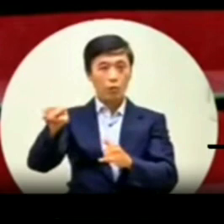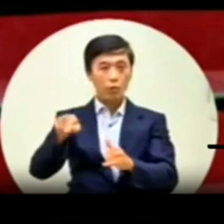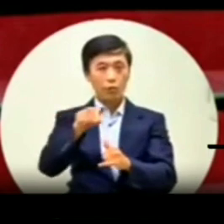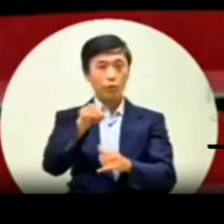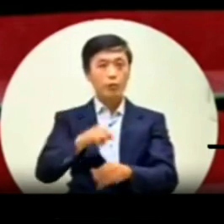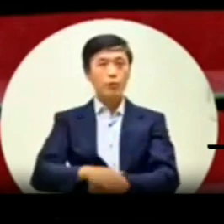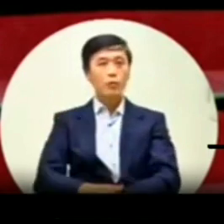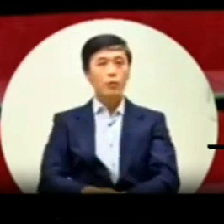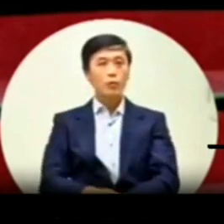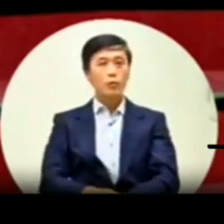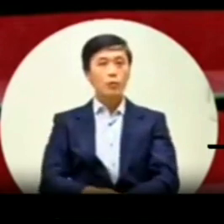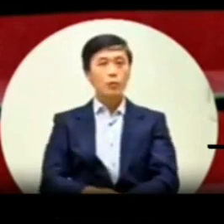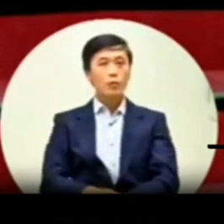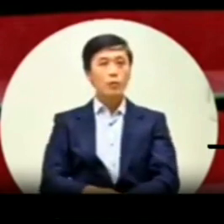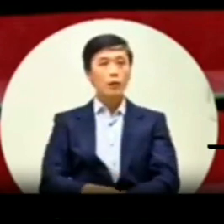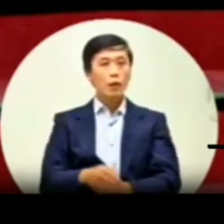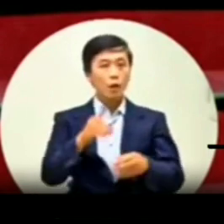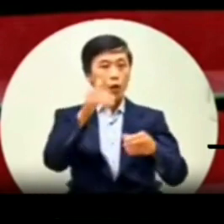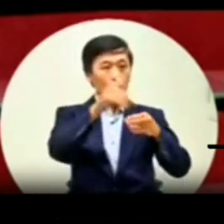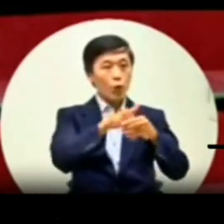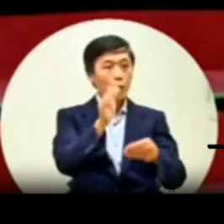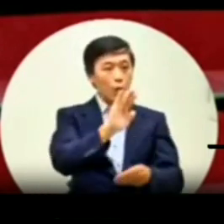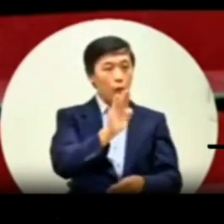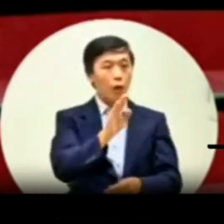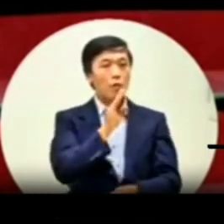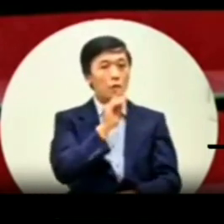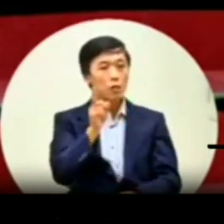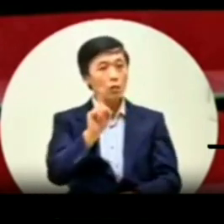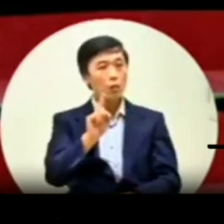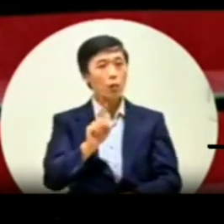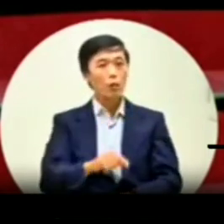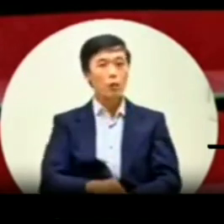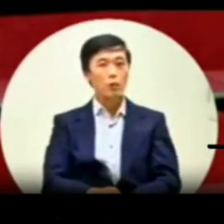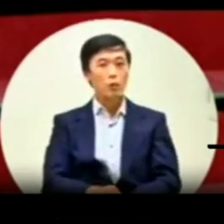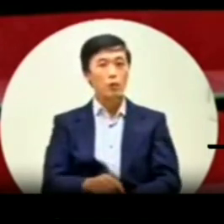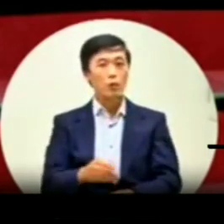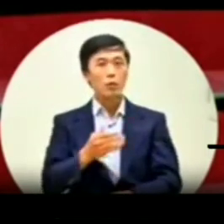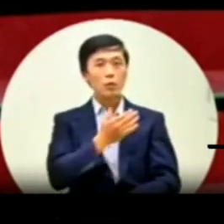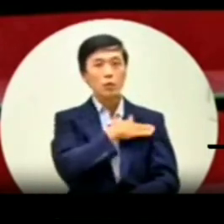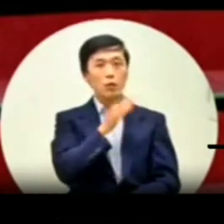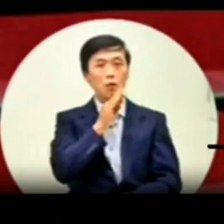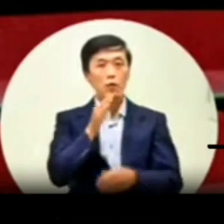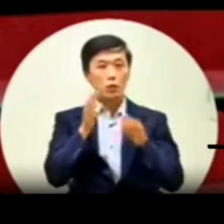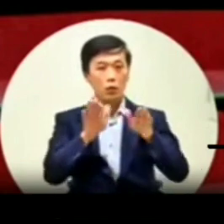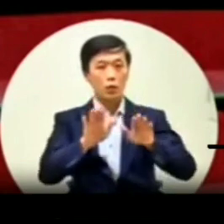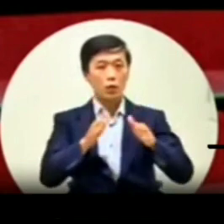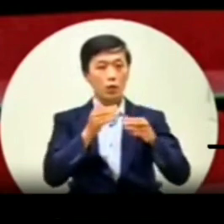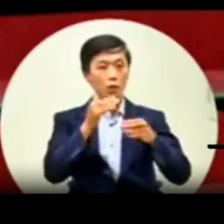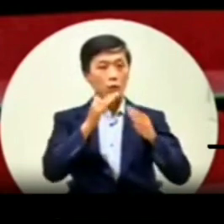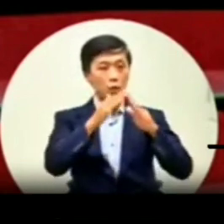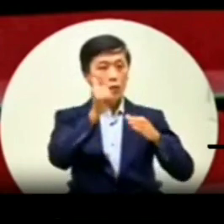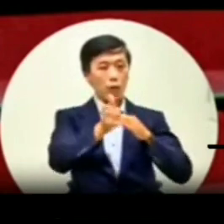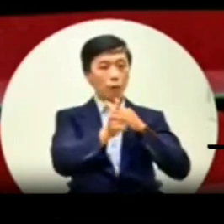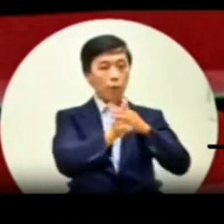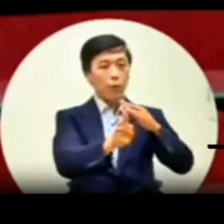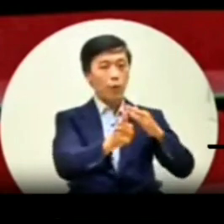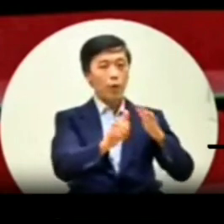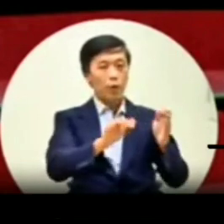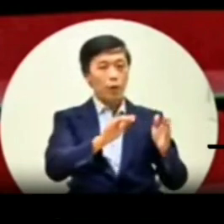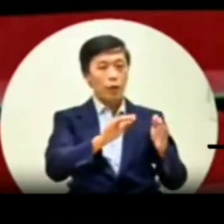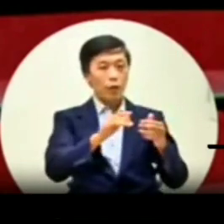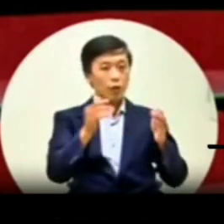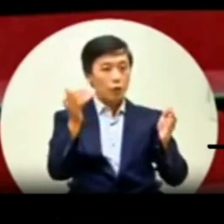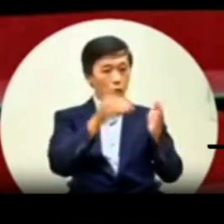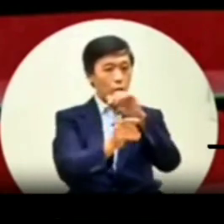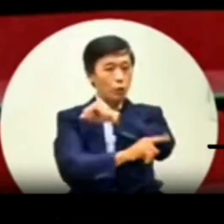这个所谓的不投票是什么东西。不论今天罢韩的结果如何，我相信这